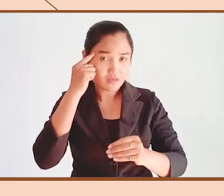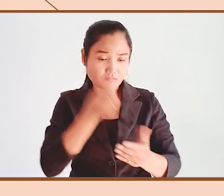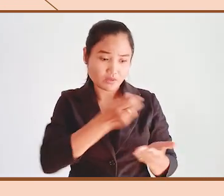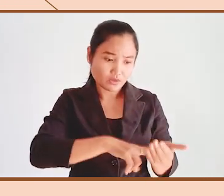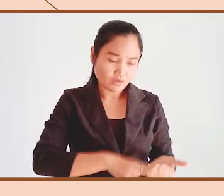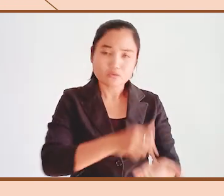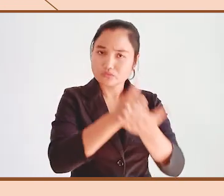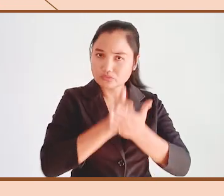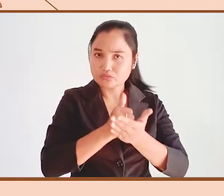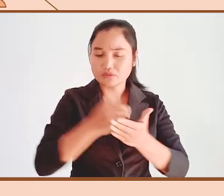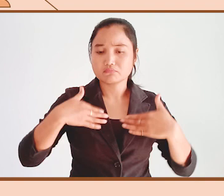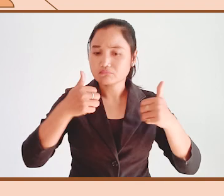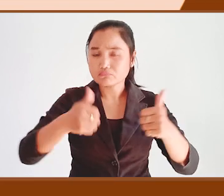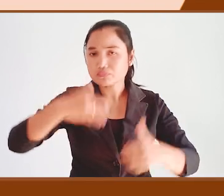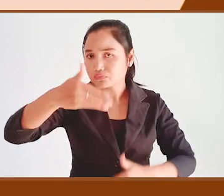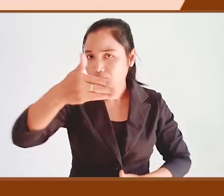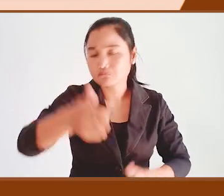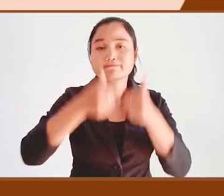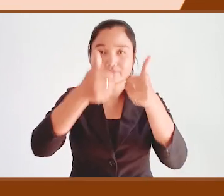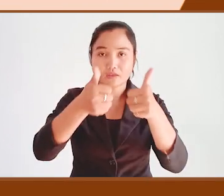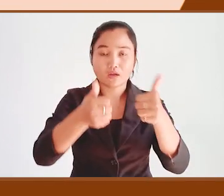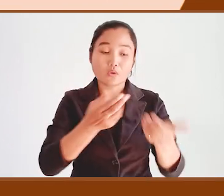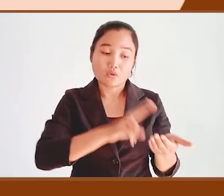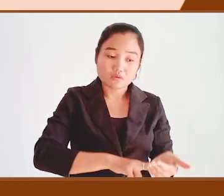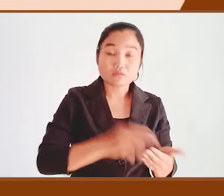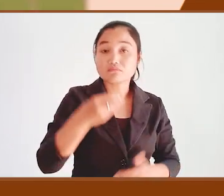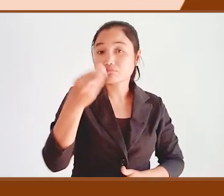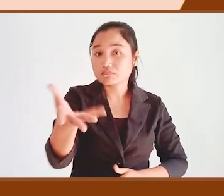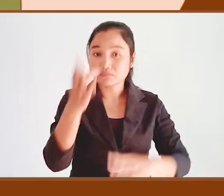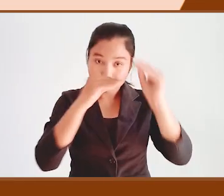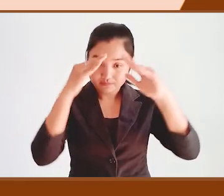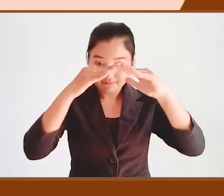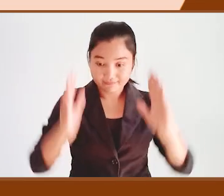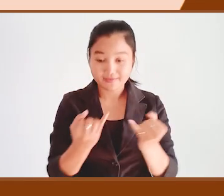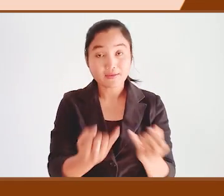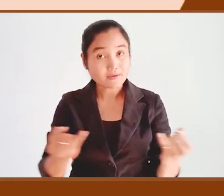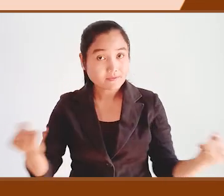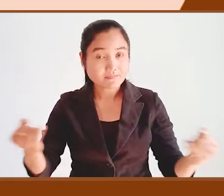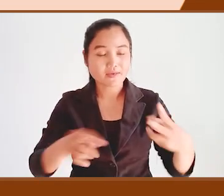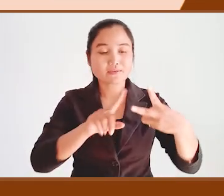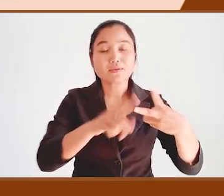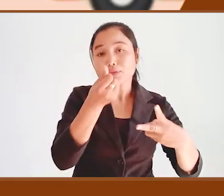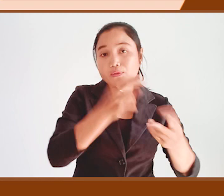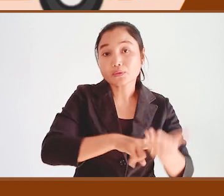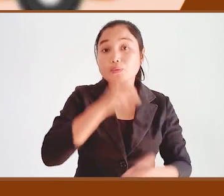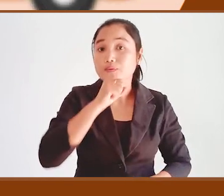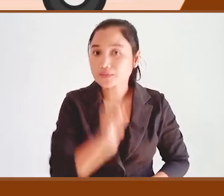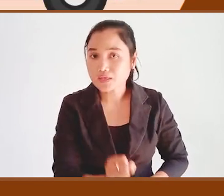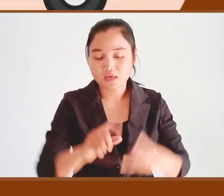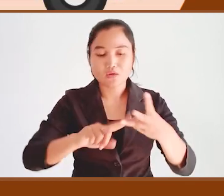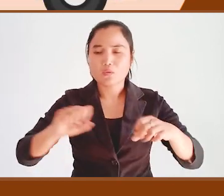អនាគតផងដែរដូចជាការត្រៀមប្រាក់បង់ថ្លៃសាលាកូនប្រាក់សម្រាប់ពេលចាស់ជរាឬចូលនិវត្តន៍ឧបទ្ទវ